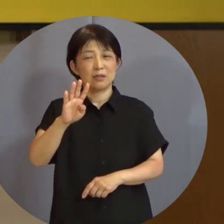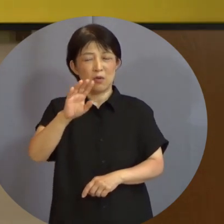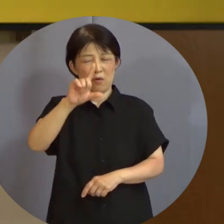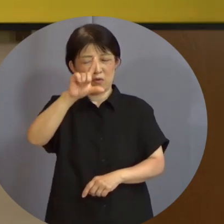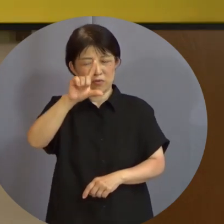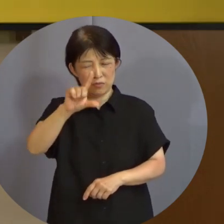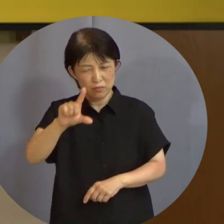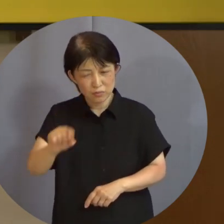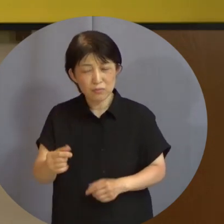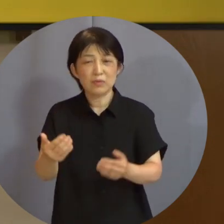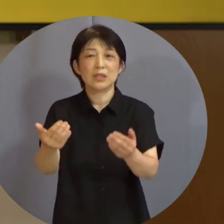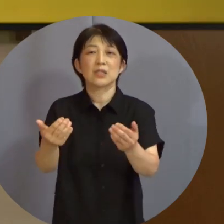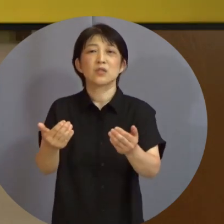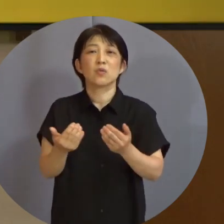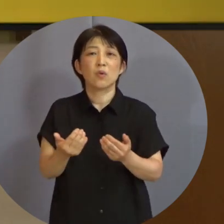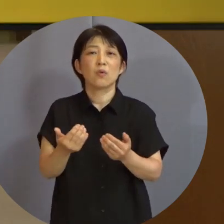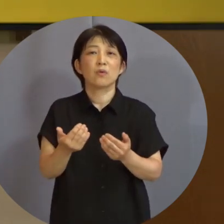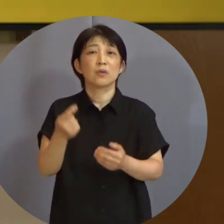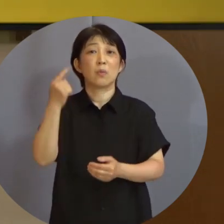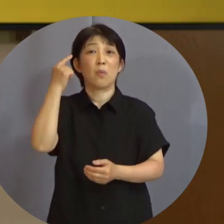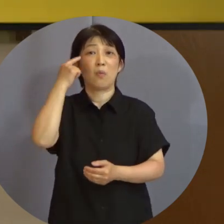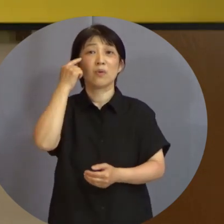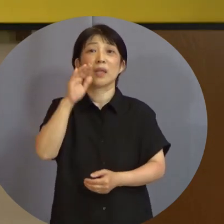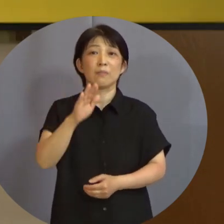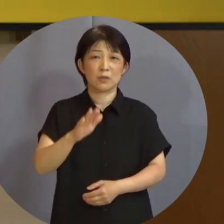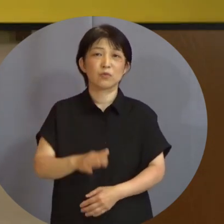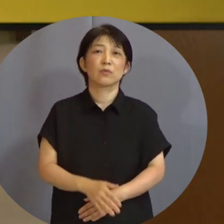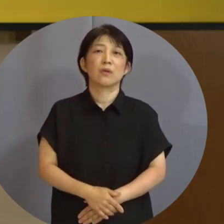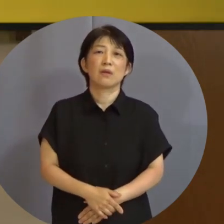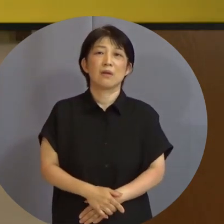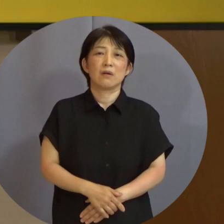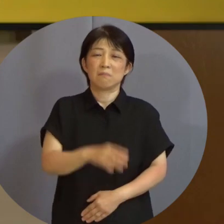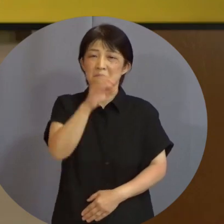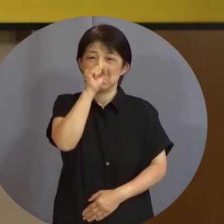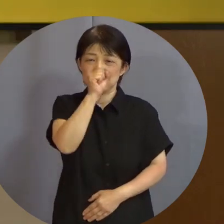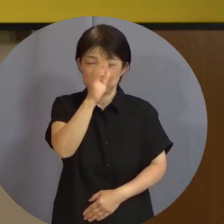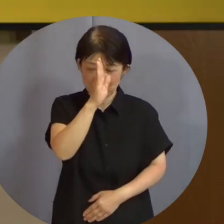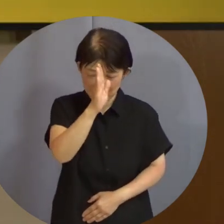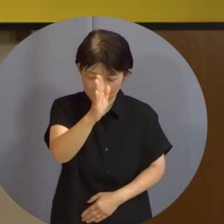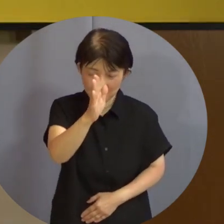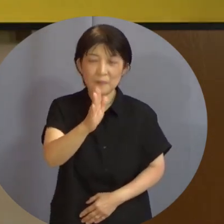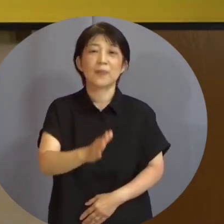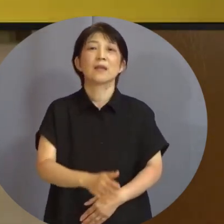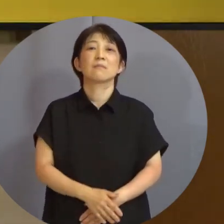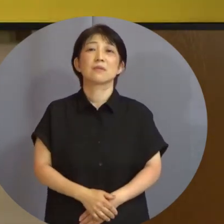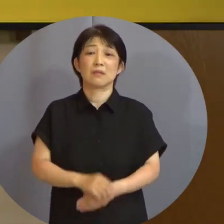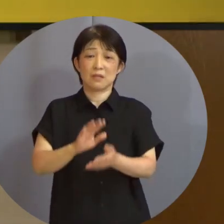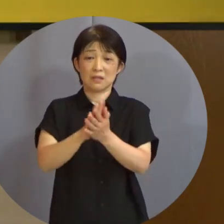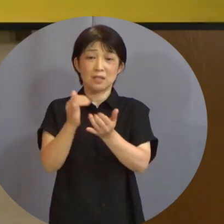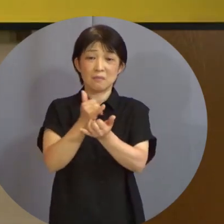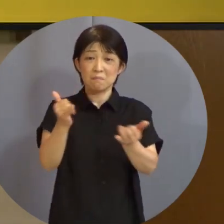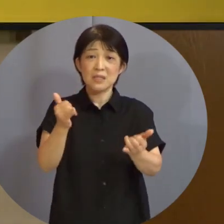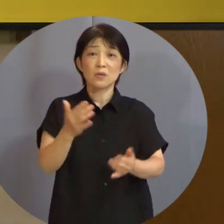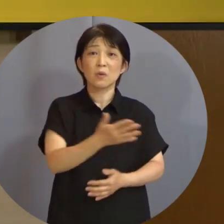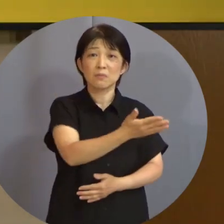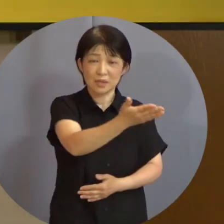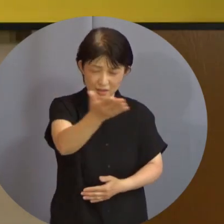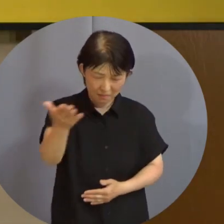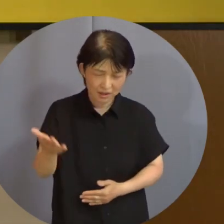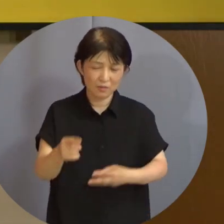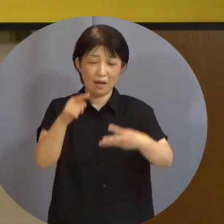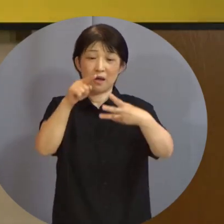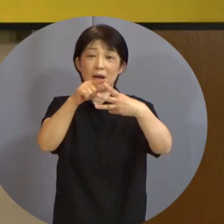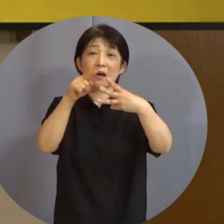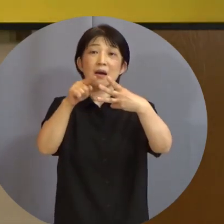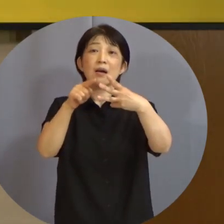しいのではないか、こんなふうにも考えています。どうぞよろしくお願いします。県民の皆様には3つの行